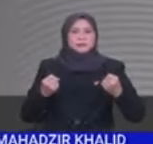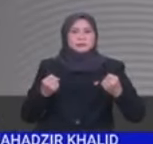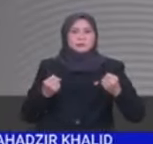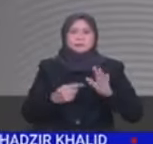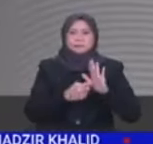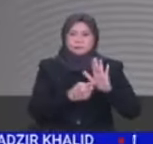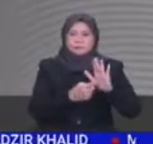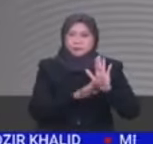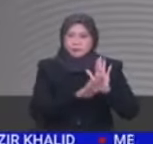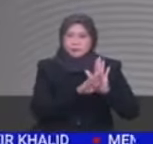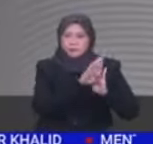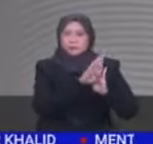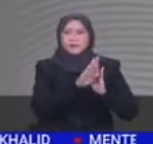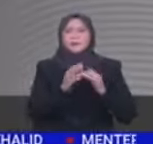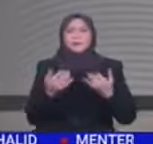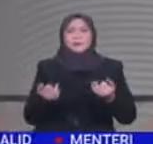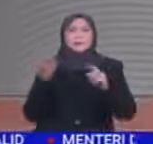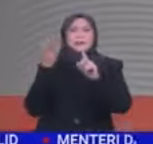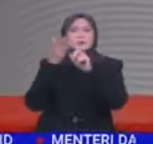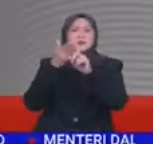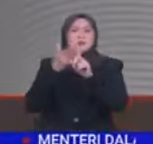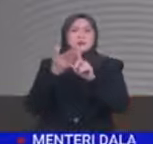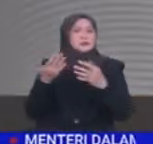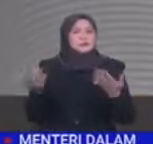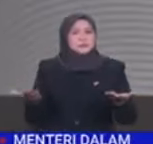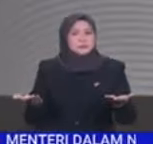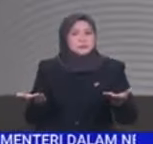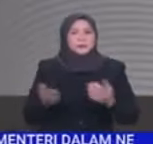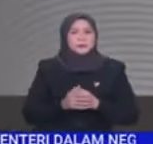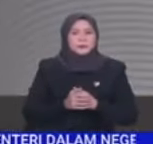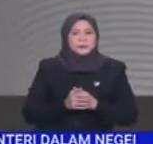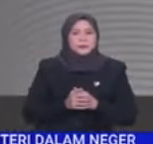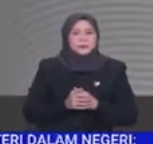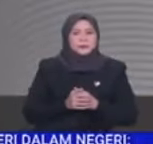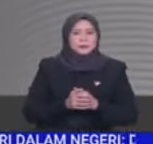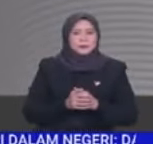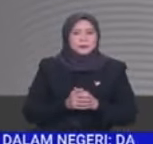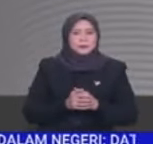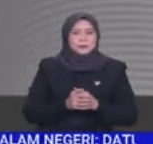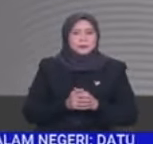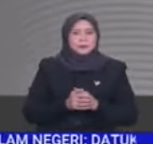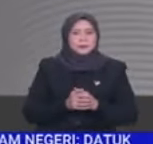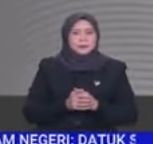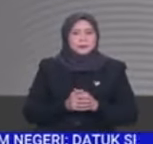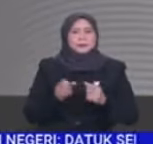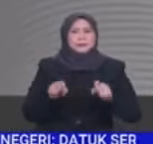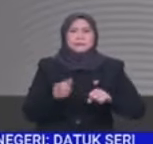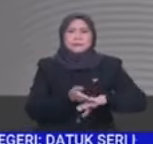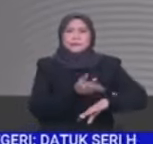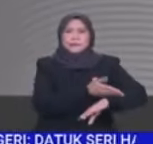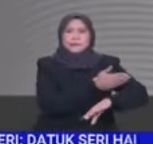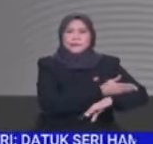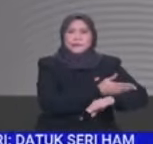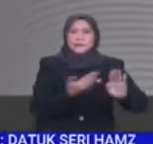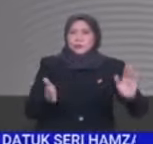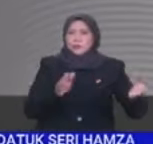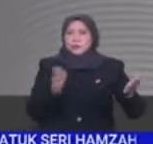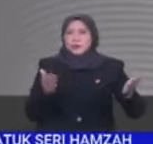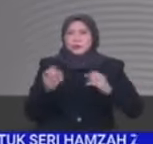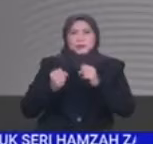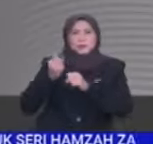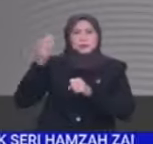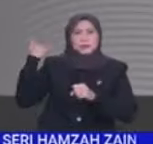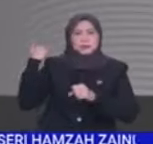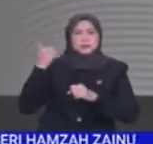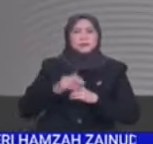Perkaraan yang Perkaraan untuk tahun selama adalah kembali mengembalikan tahun lalu. Dan kami sangat